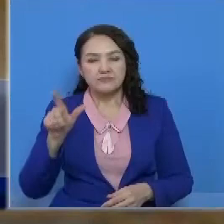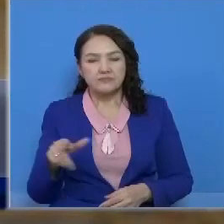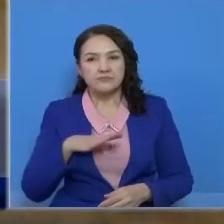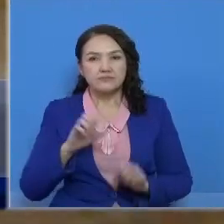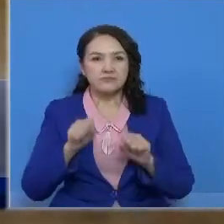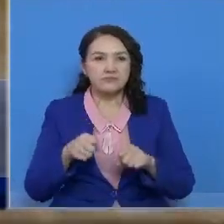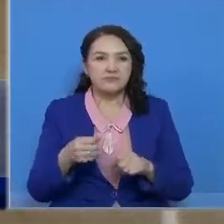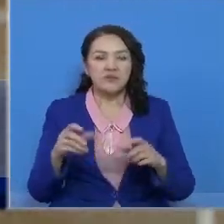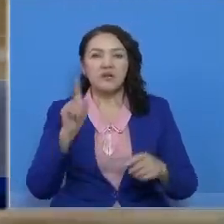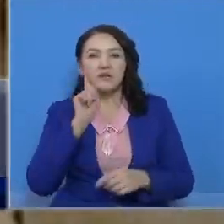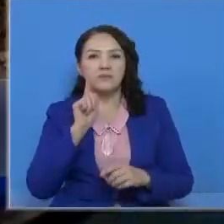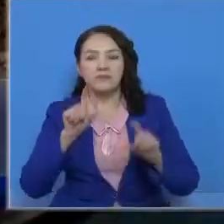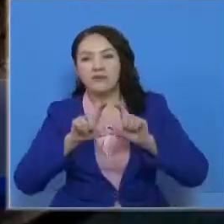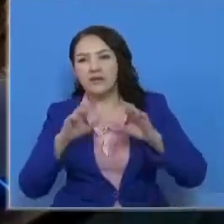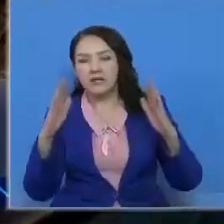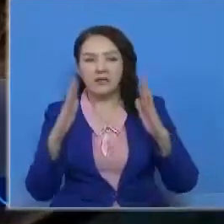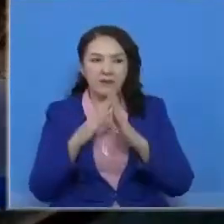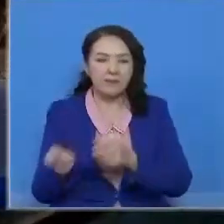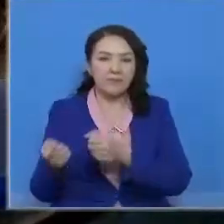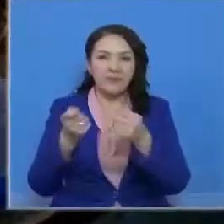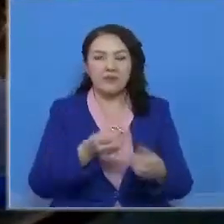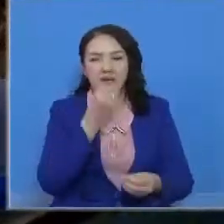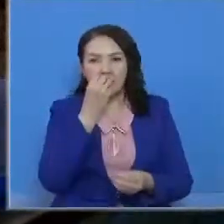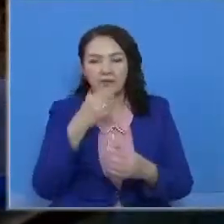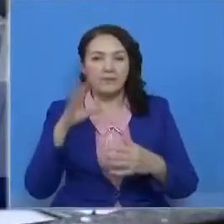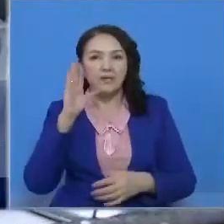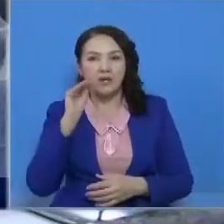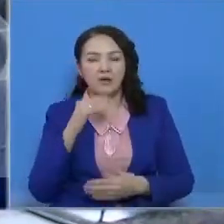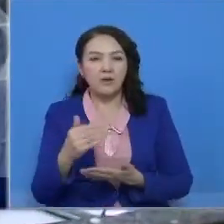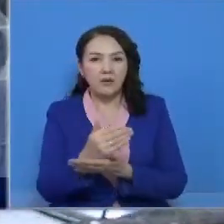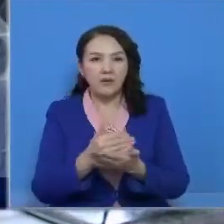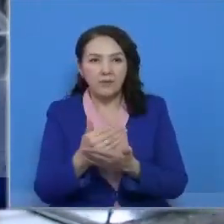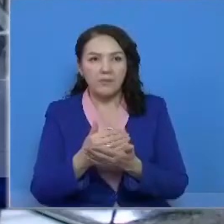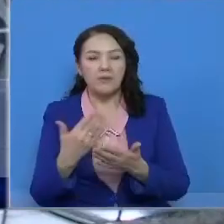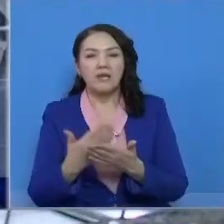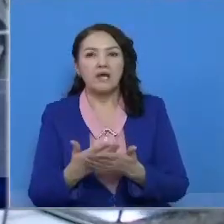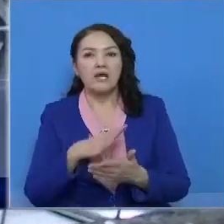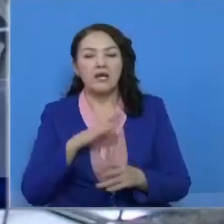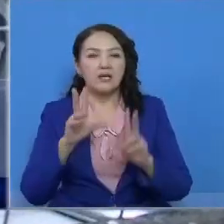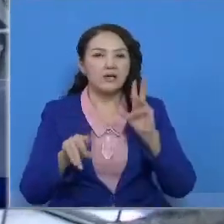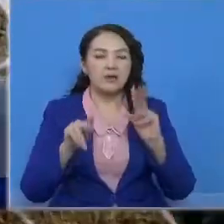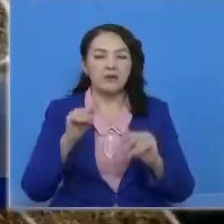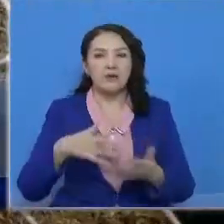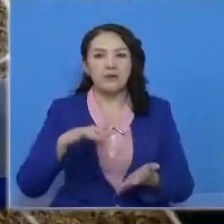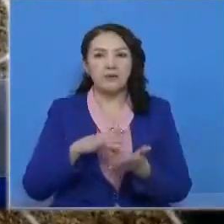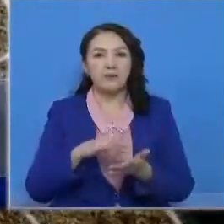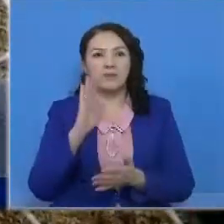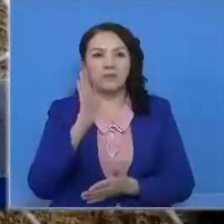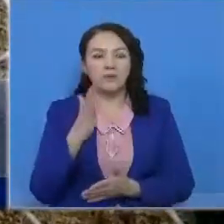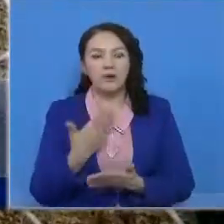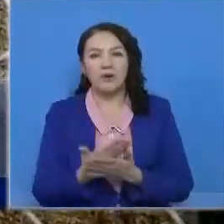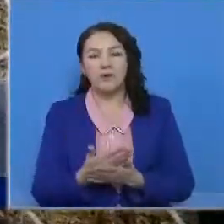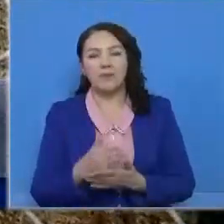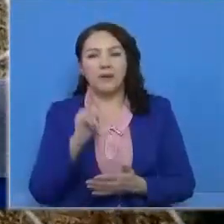посещают пункт временного содержания привозят еду для собак и даже убирают вольеры Они надеются что в городе все-таки будет